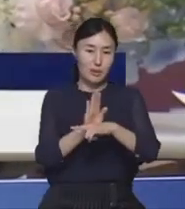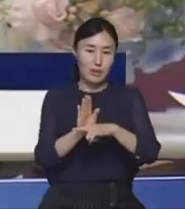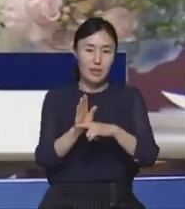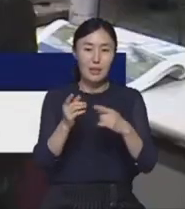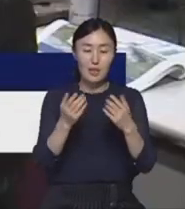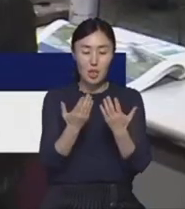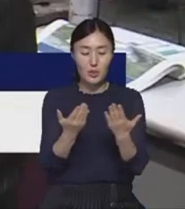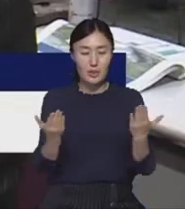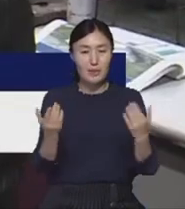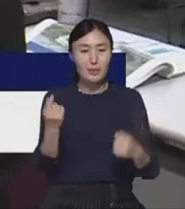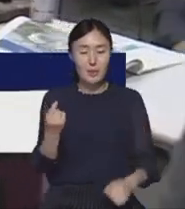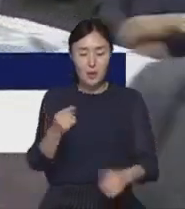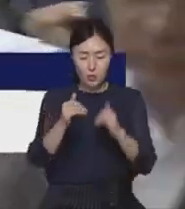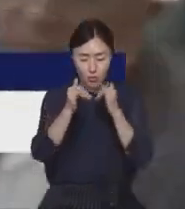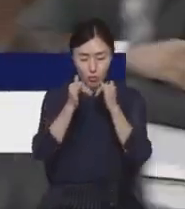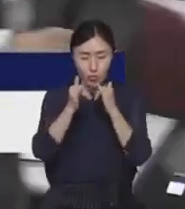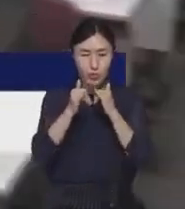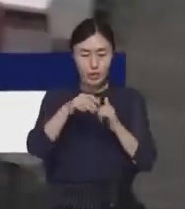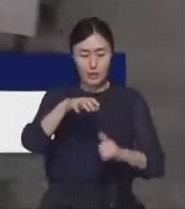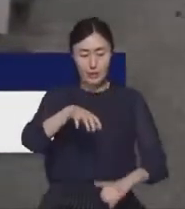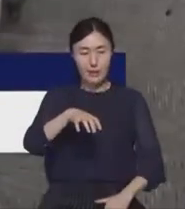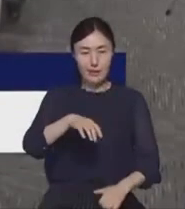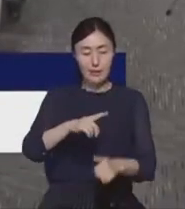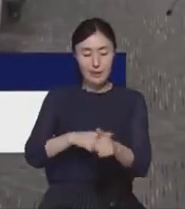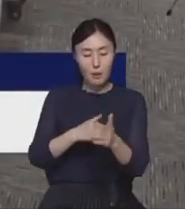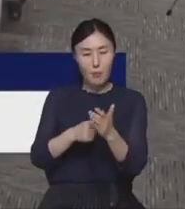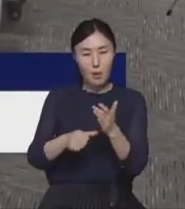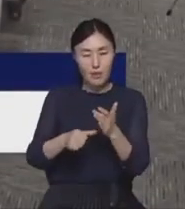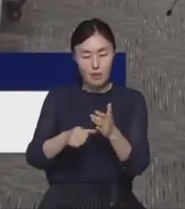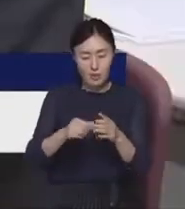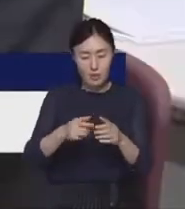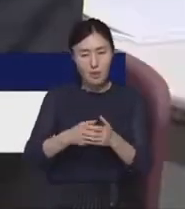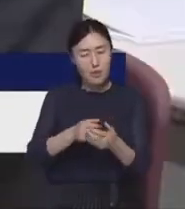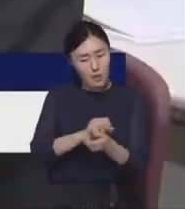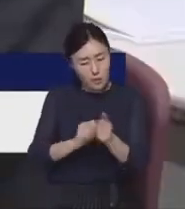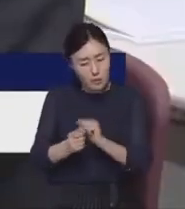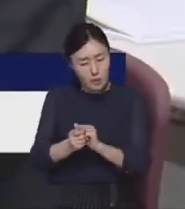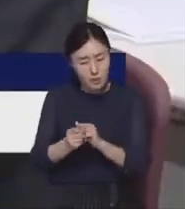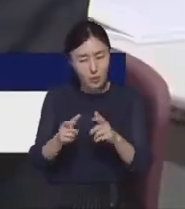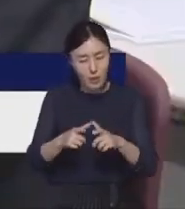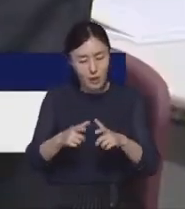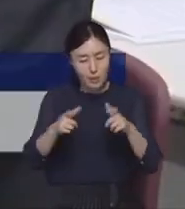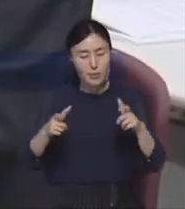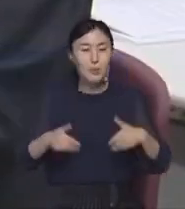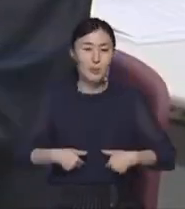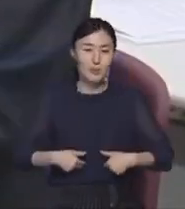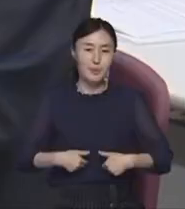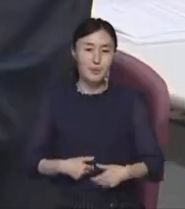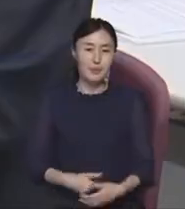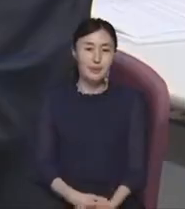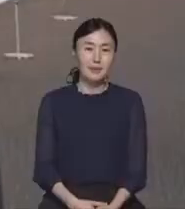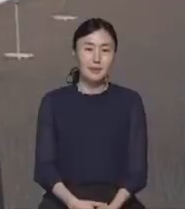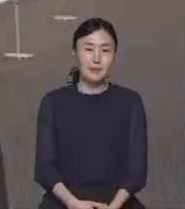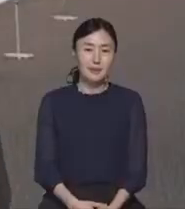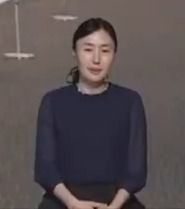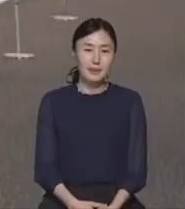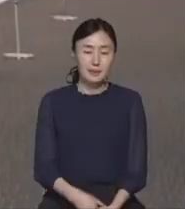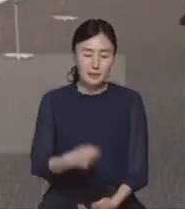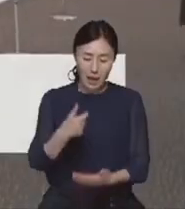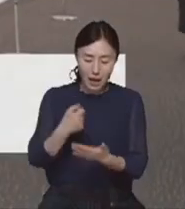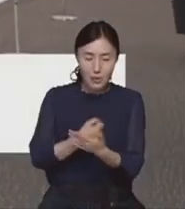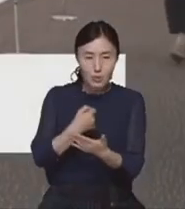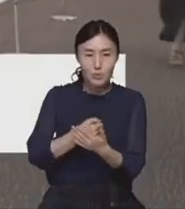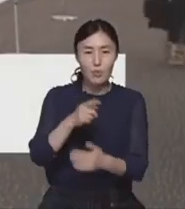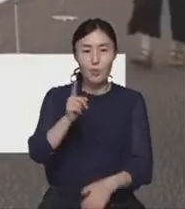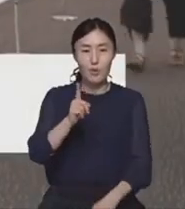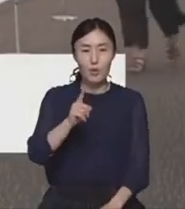같이 우수한 지역의 자원을 적극 육성하는 것이 시급하다는 제안도 이어졌습니다. 제가 제일 아쉬운 거는